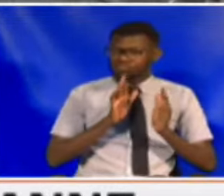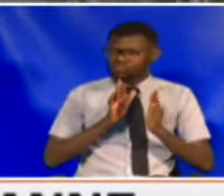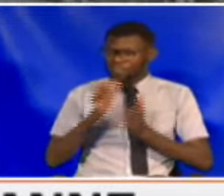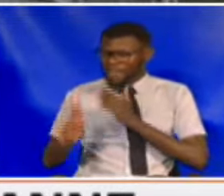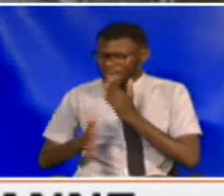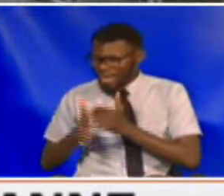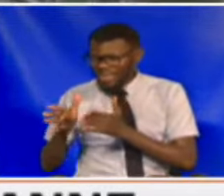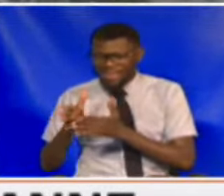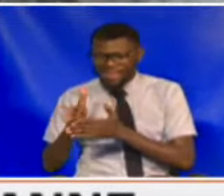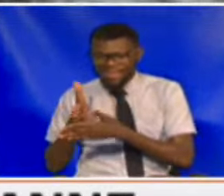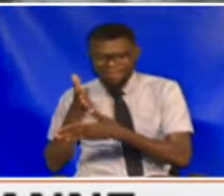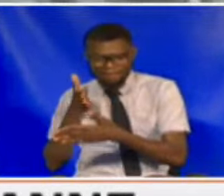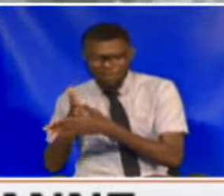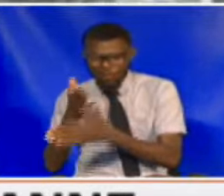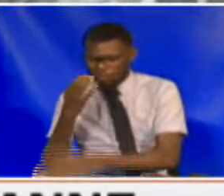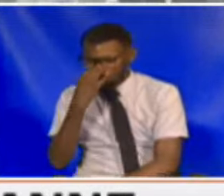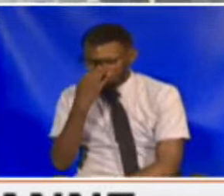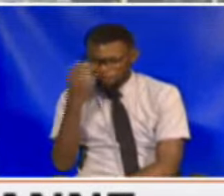hiyo.